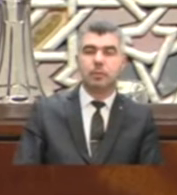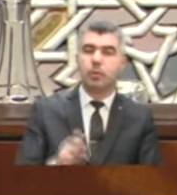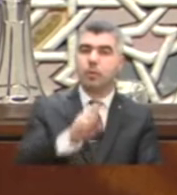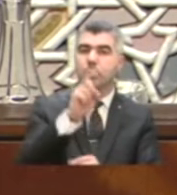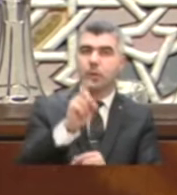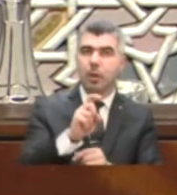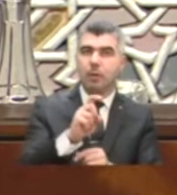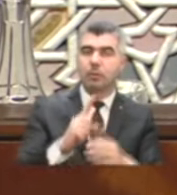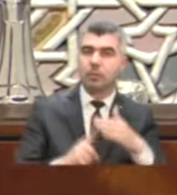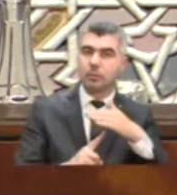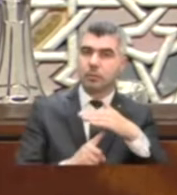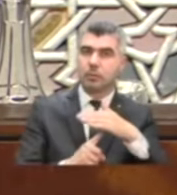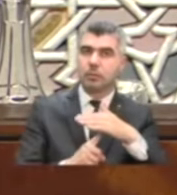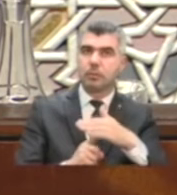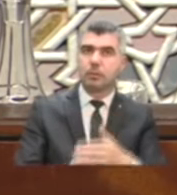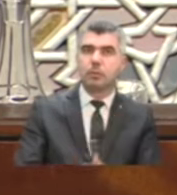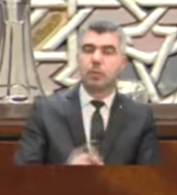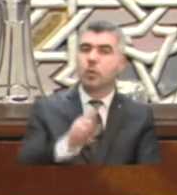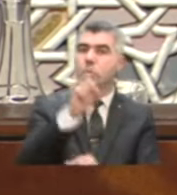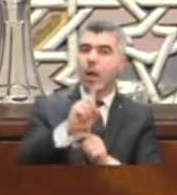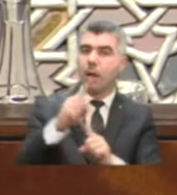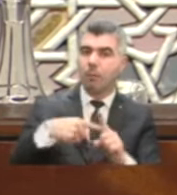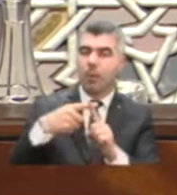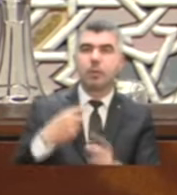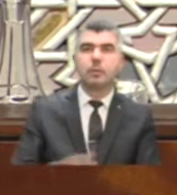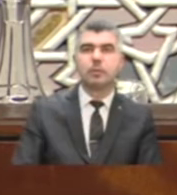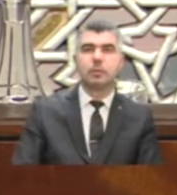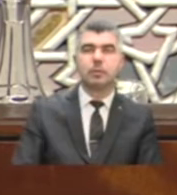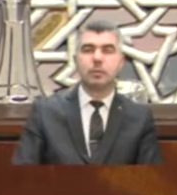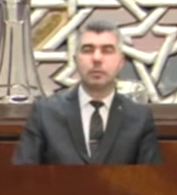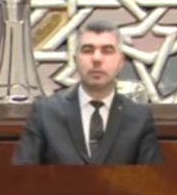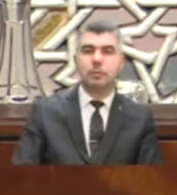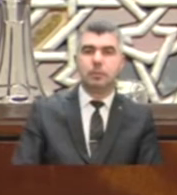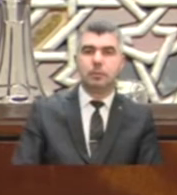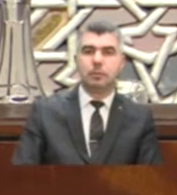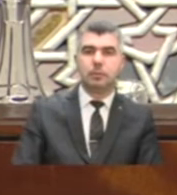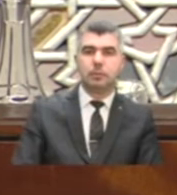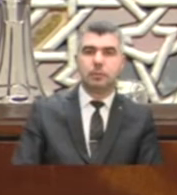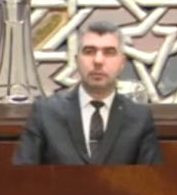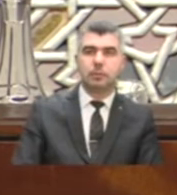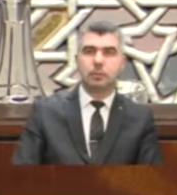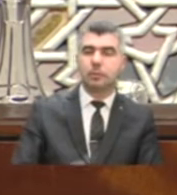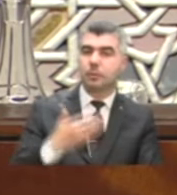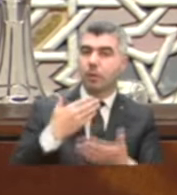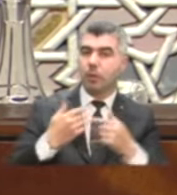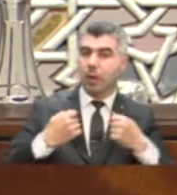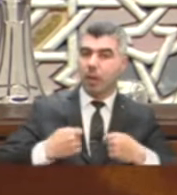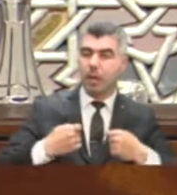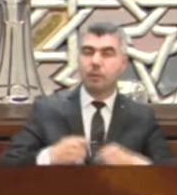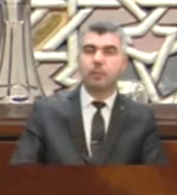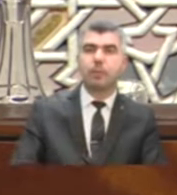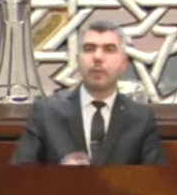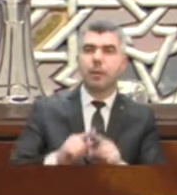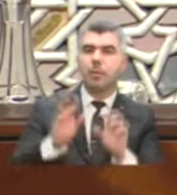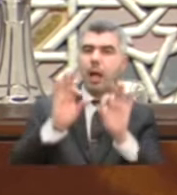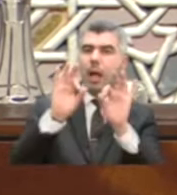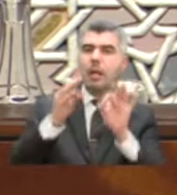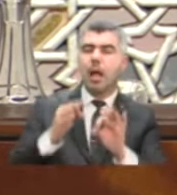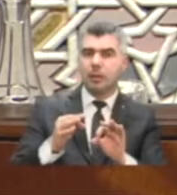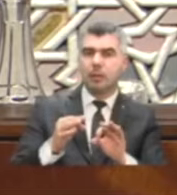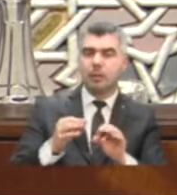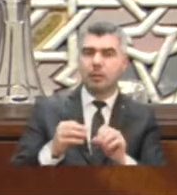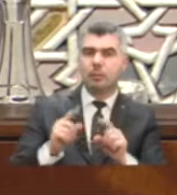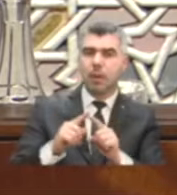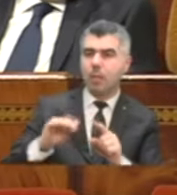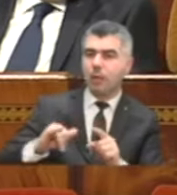نقطة نظام. تعقيب اضافي. تفضل السيد الرئيس. سي تويزي. شكرا السيد الرئيس. انا في الواقع هذا العدد الكبير جدا من الشباب